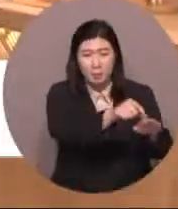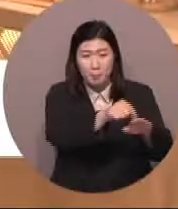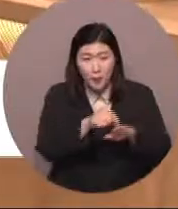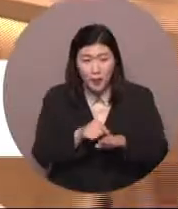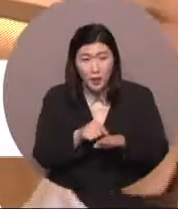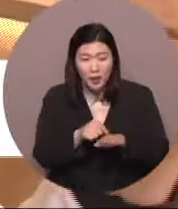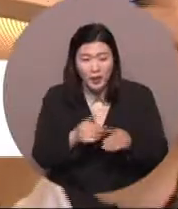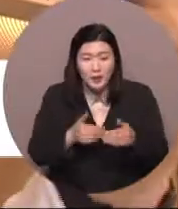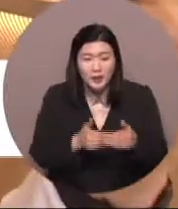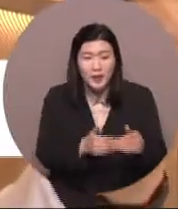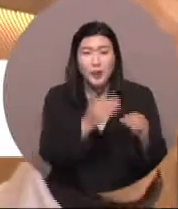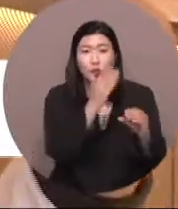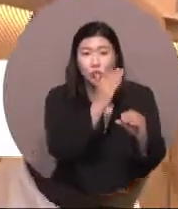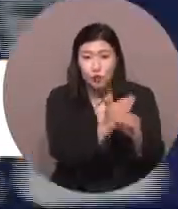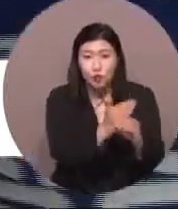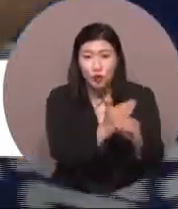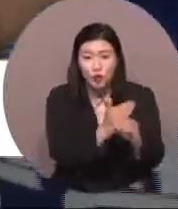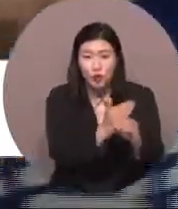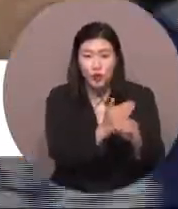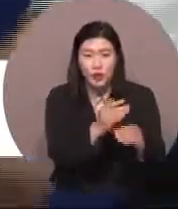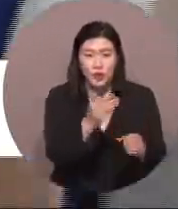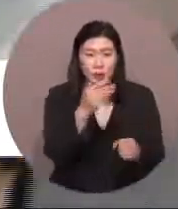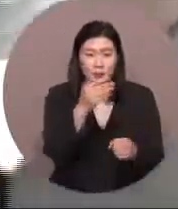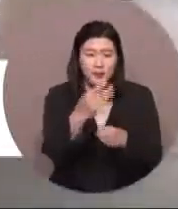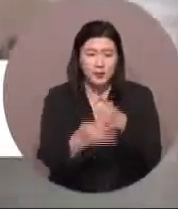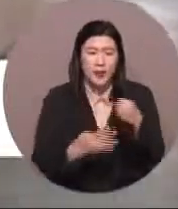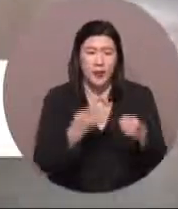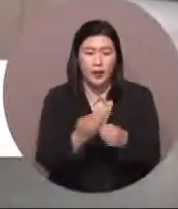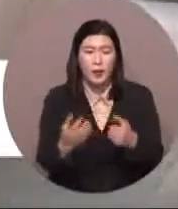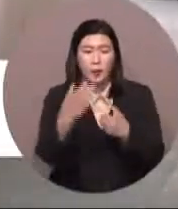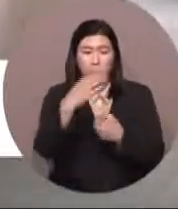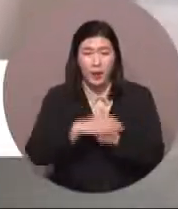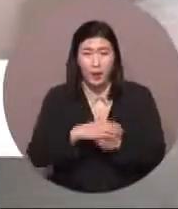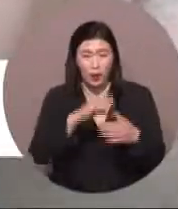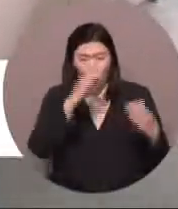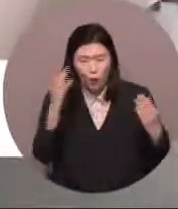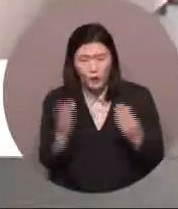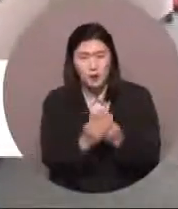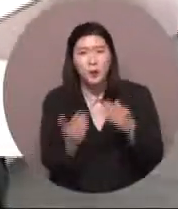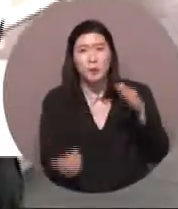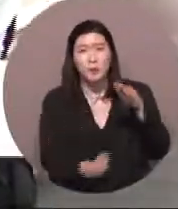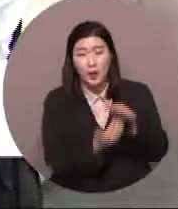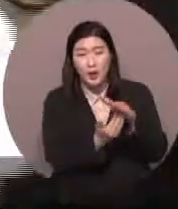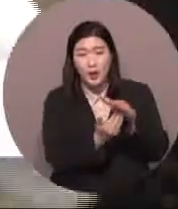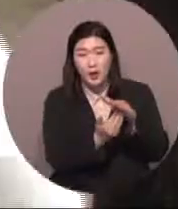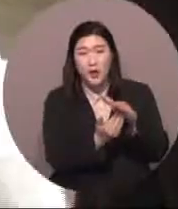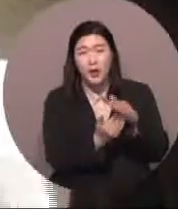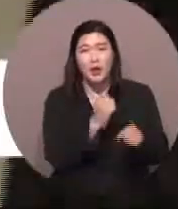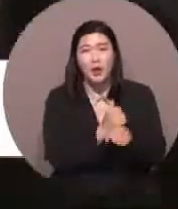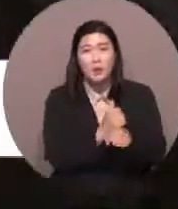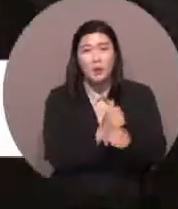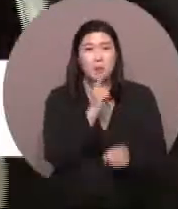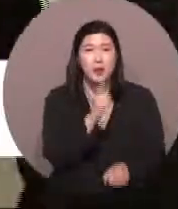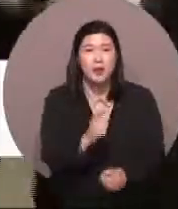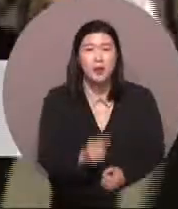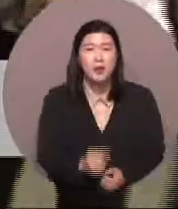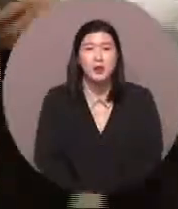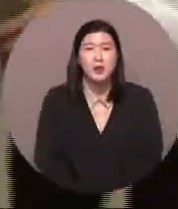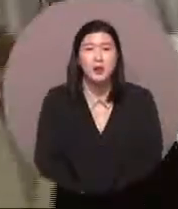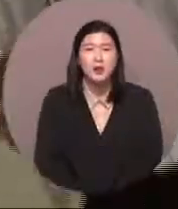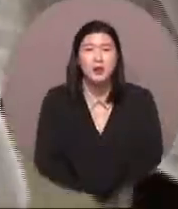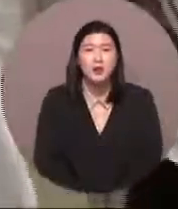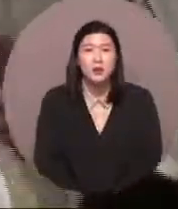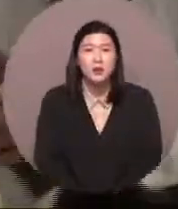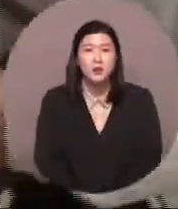중인 재개발, 재건축, 도시재생 사업을 완수하기 위해 서구의 30년 전문가에게 마지막으로 기회를